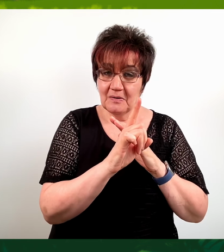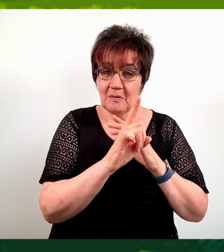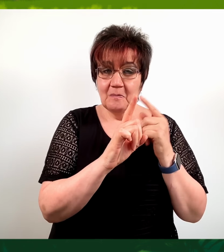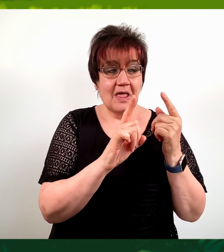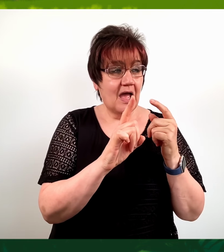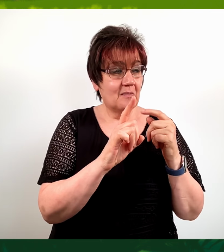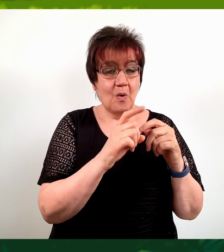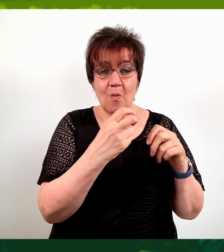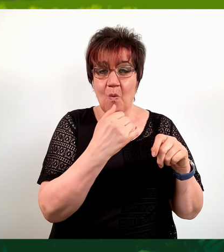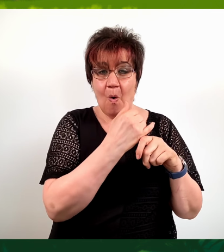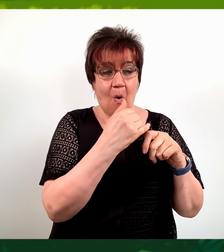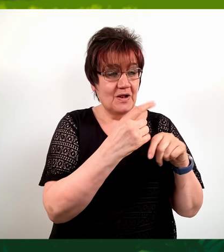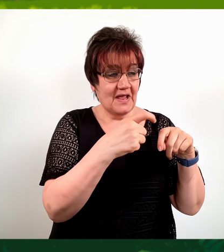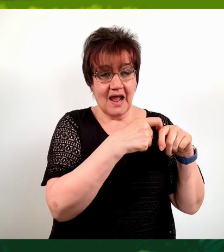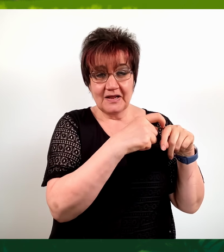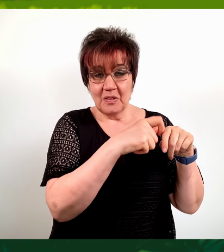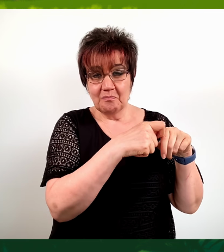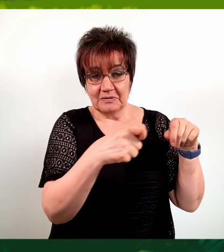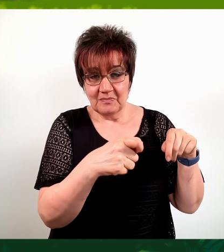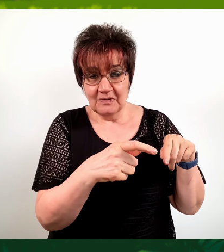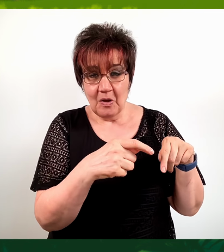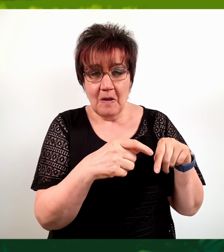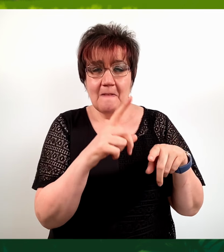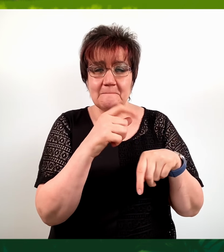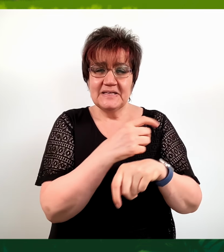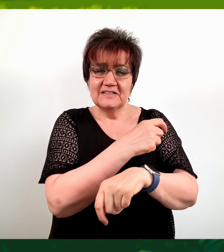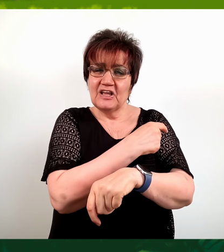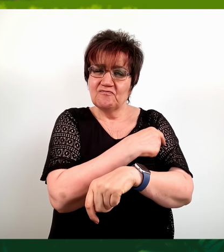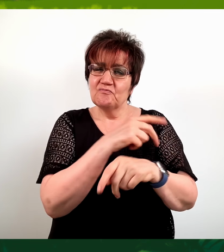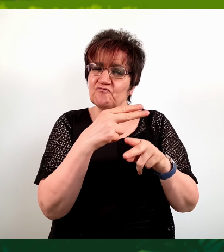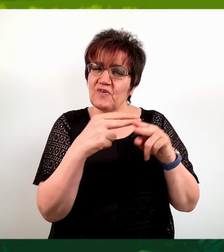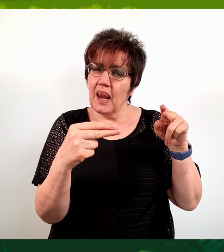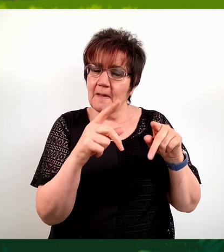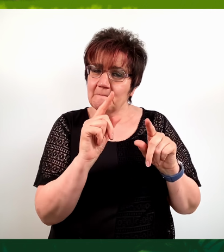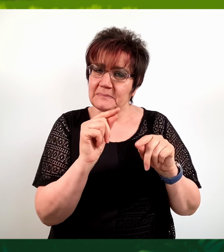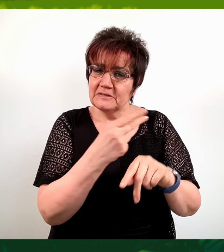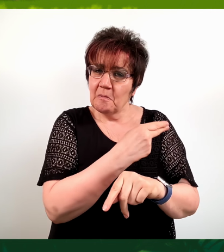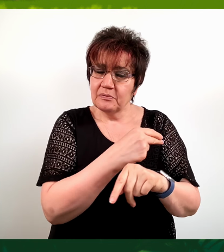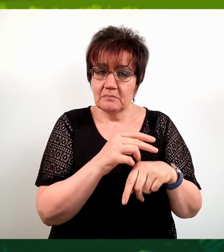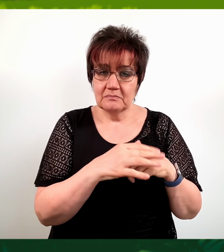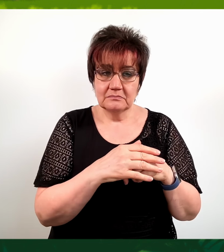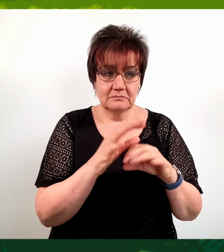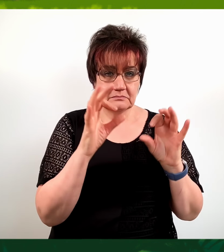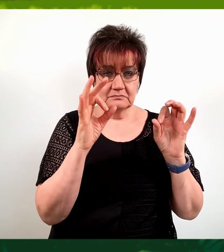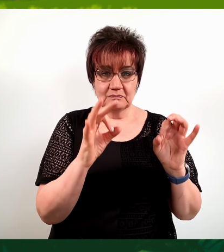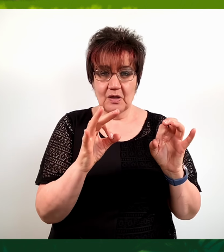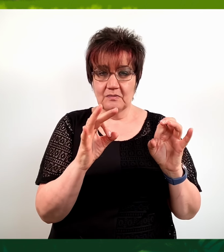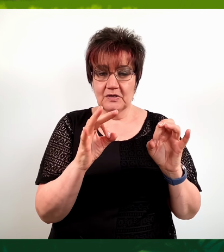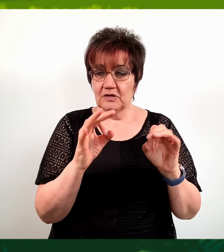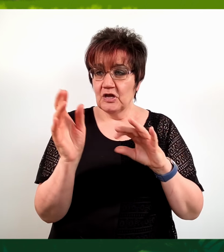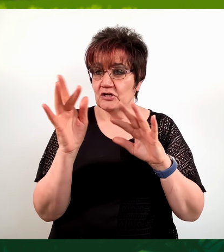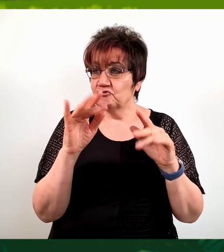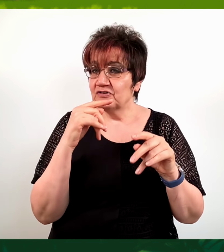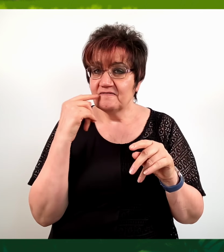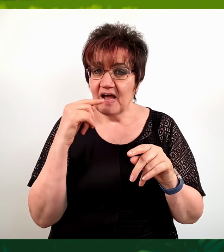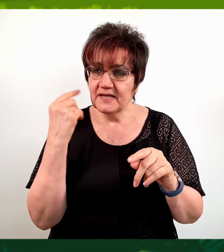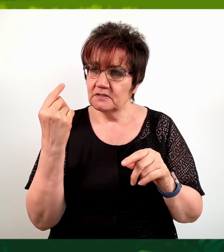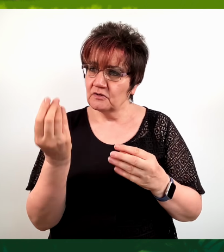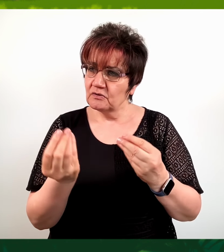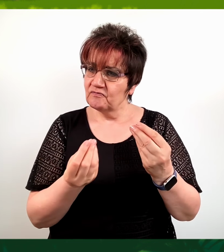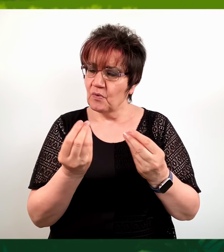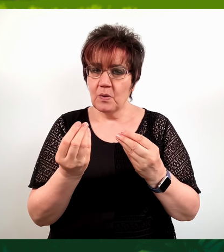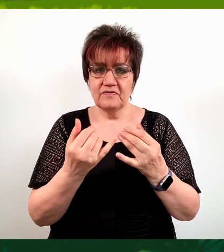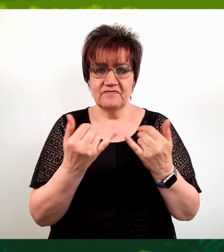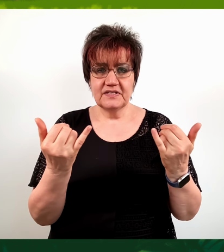Türhaken im Holz hängen und holte sich eine Schnittwunde. In dem Moment war es Schneeweißchen so,